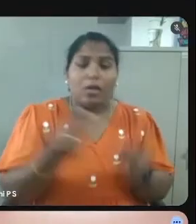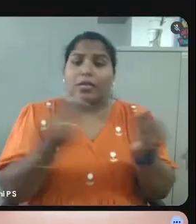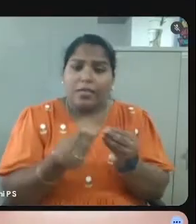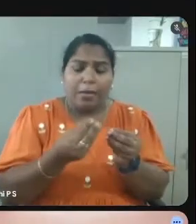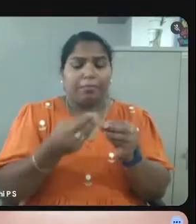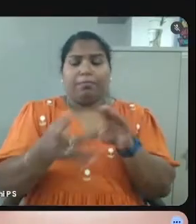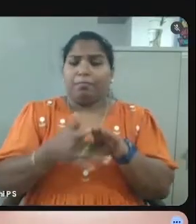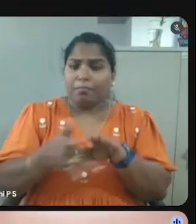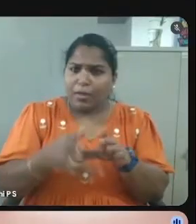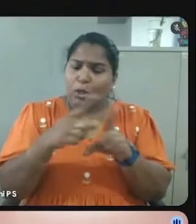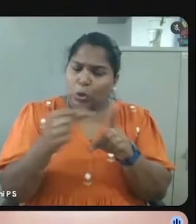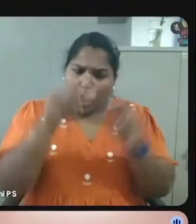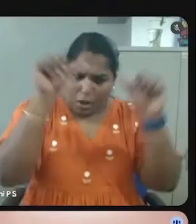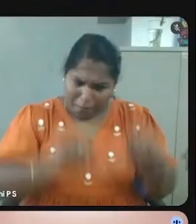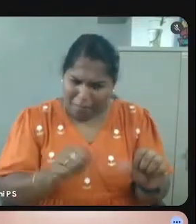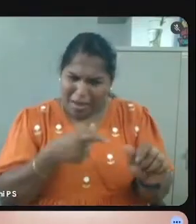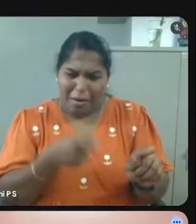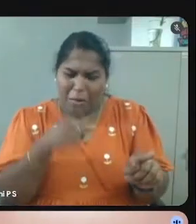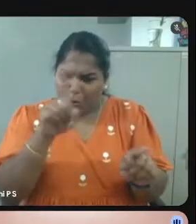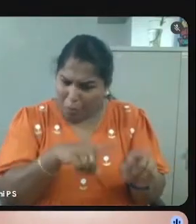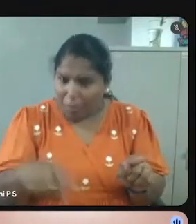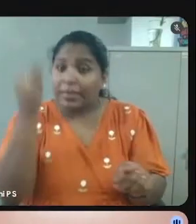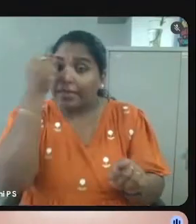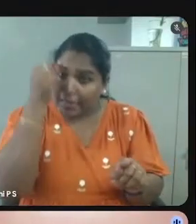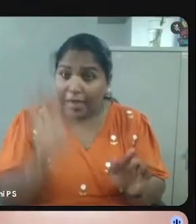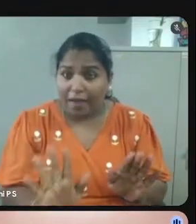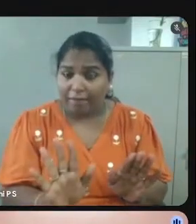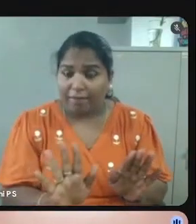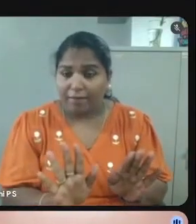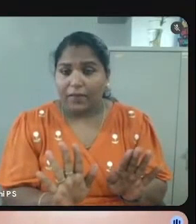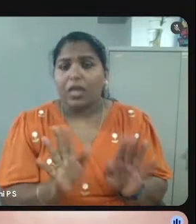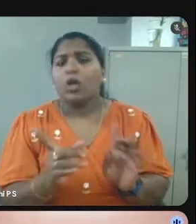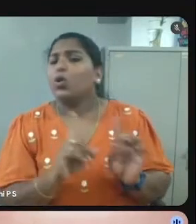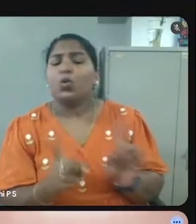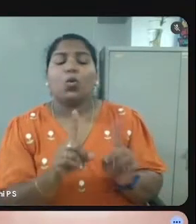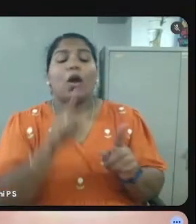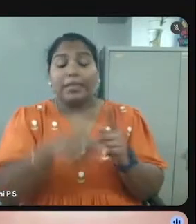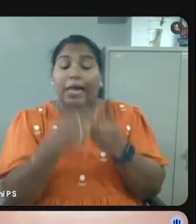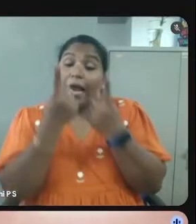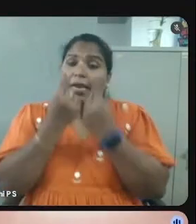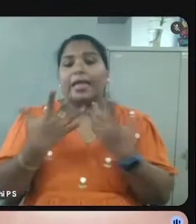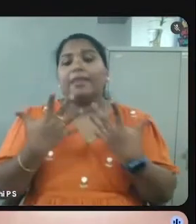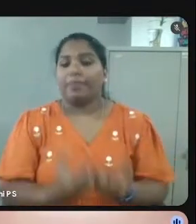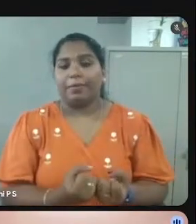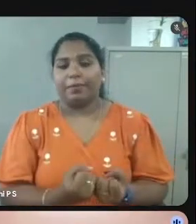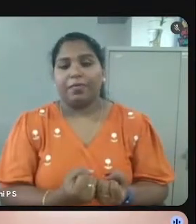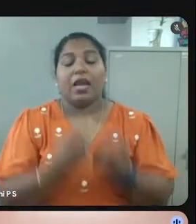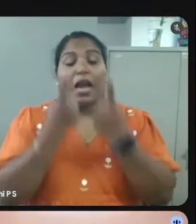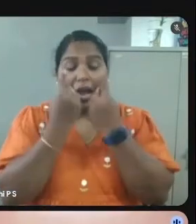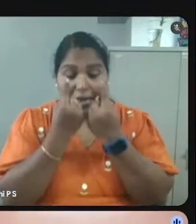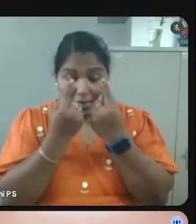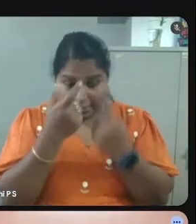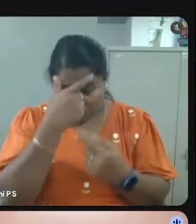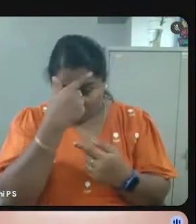ആണ്. അത് കാര്യങ്ങൾ ചോദിക്കും. അത് ചോദിക്കുമ്പോൾ ഈ കാര്യങ്ങൾ ഒരു അനലൈസ് ചെയ്യും. അനലൈസ് ചെയ്തിട്ട് പ്രോബ്ലം